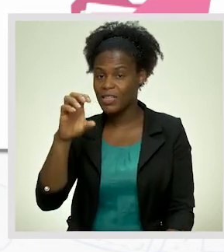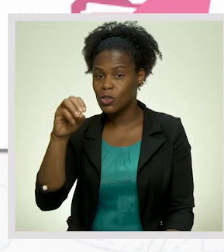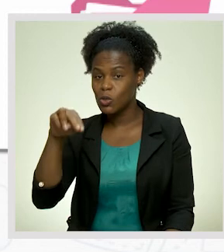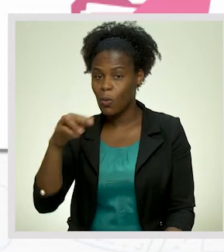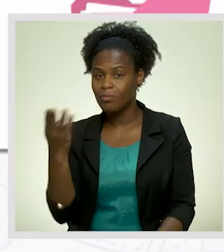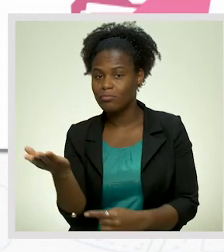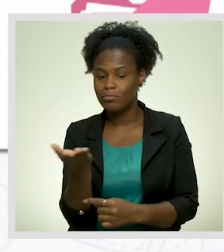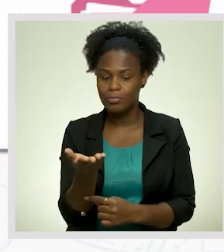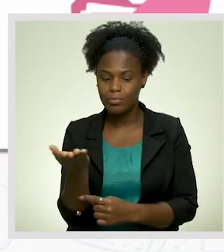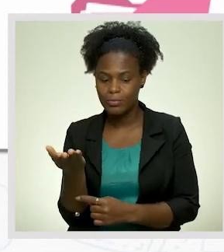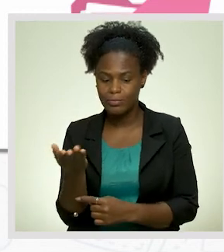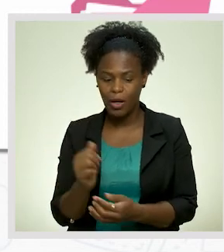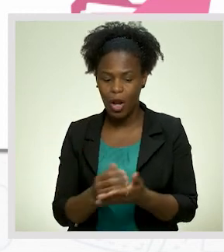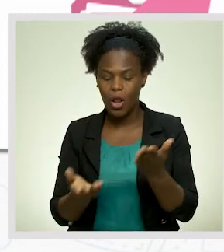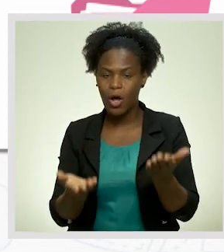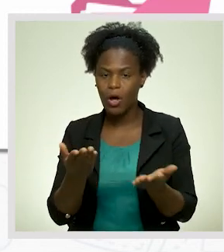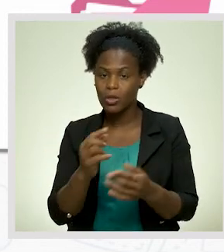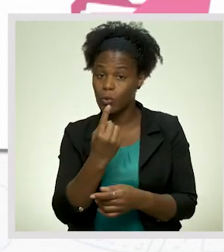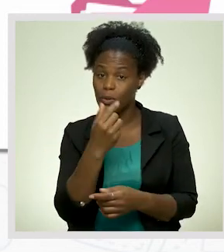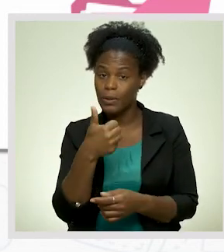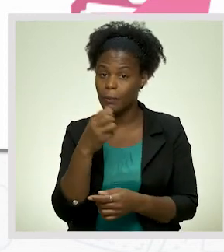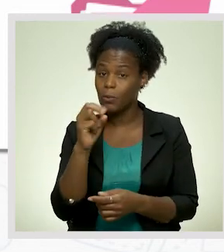Boutique. Une boutique.